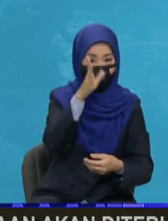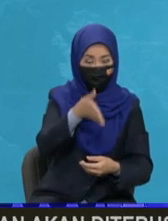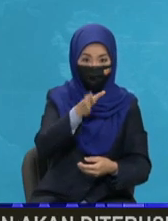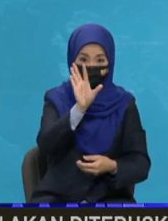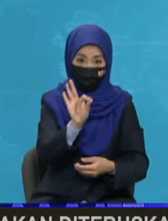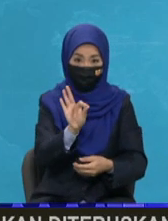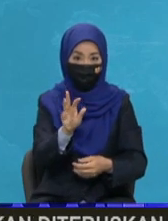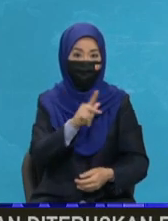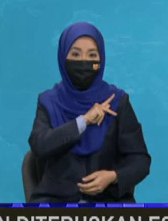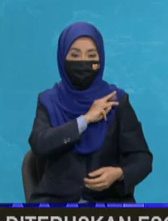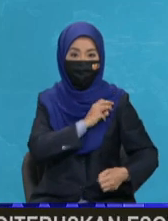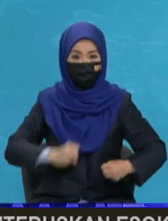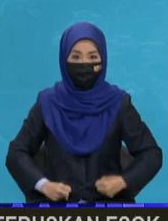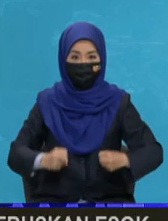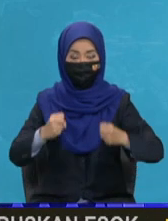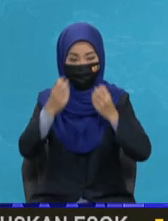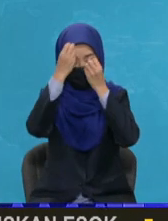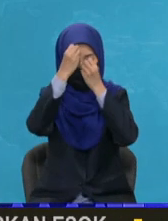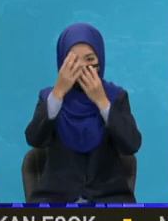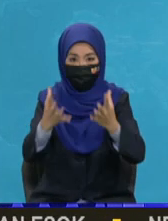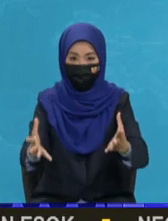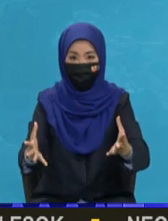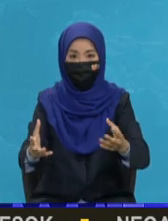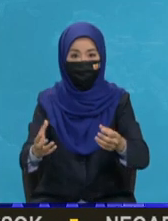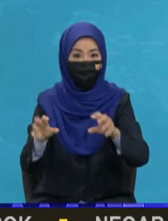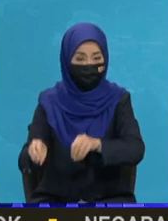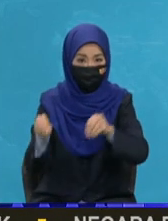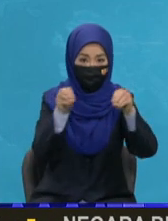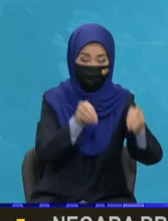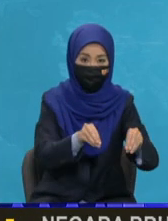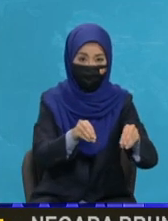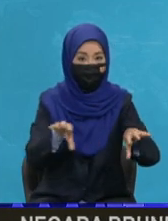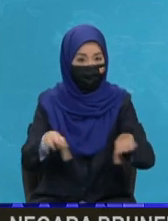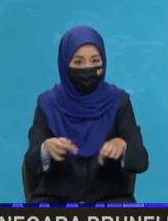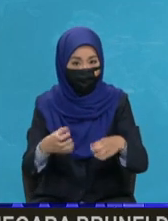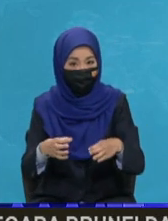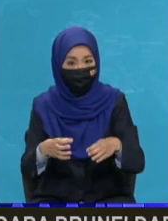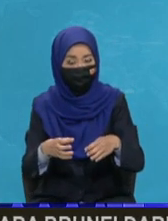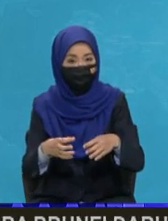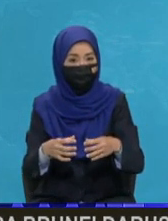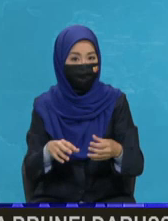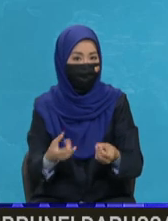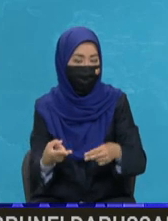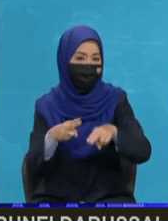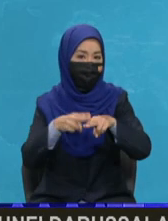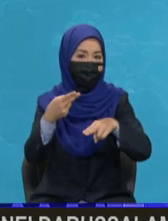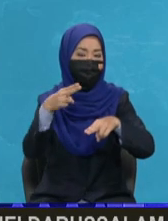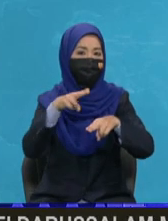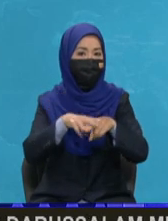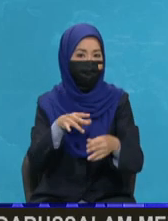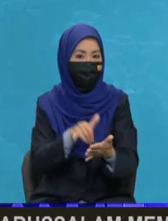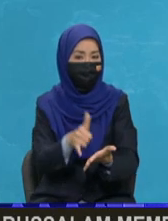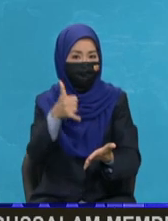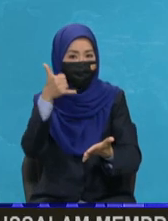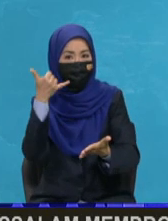Kementerian Kesehatan dalam siaran Akbarnya memaklumkan pemindahan itu dibuat bagi menampung bertambahnya panggilan-panggilan